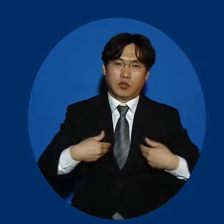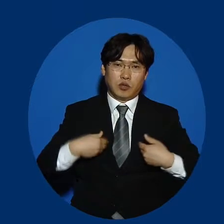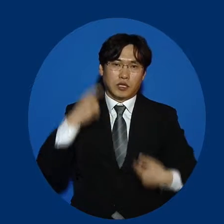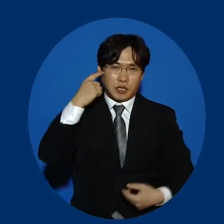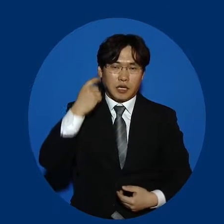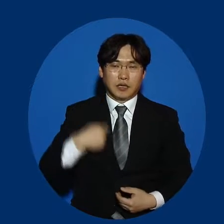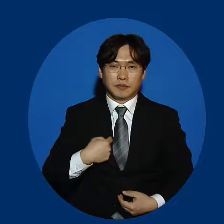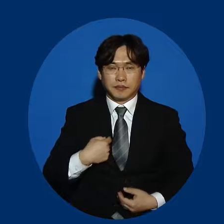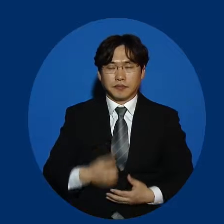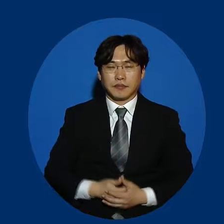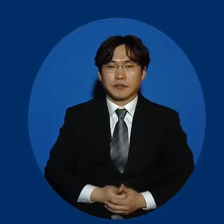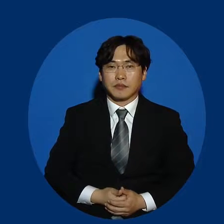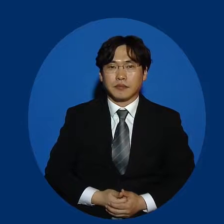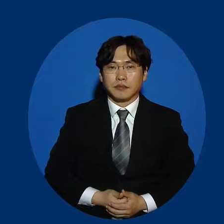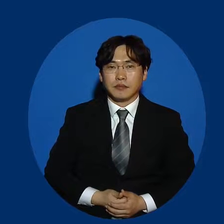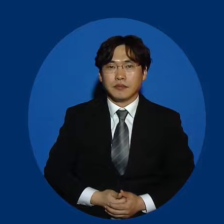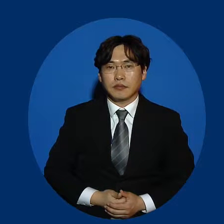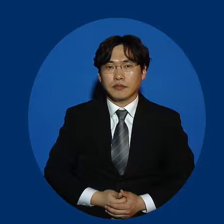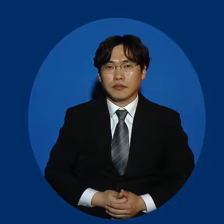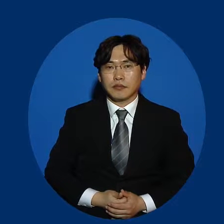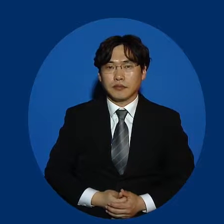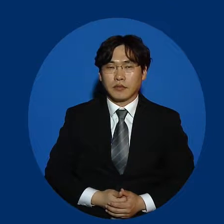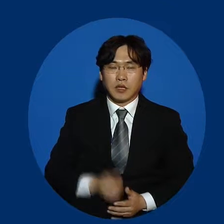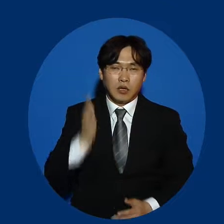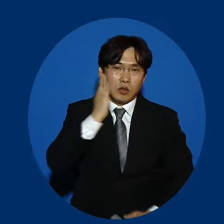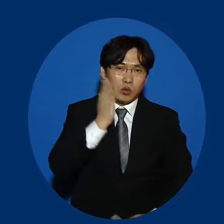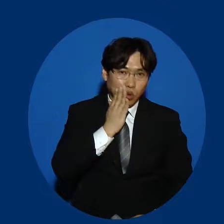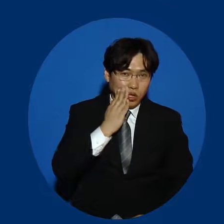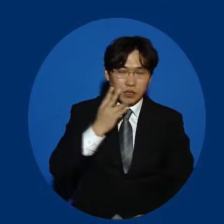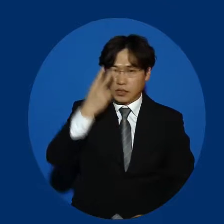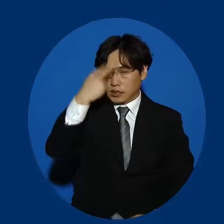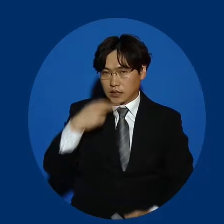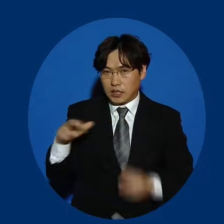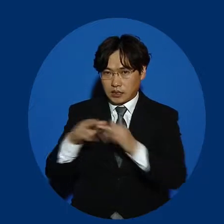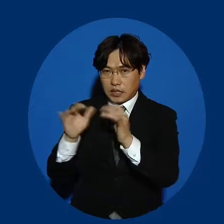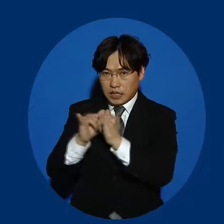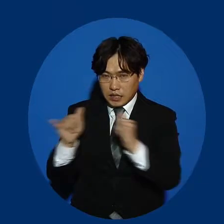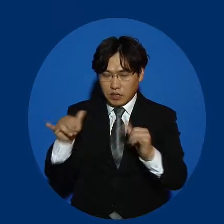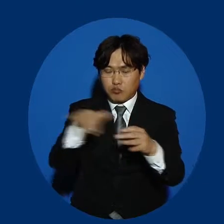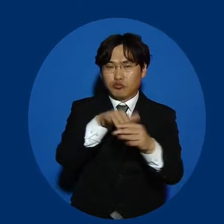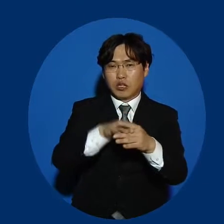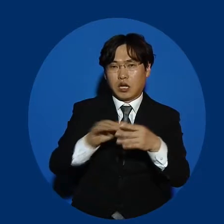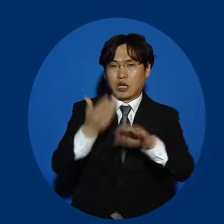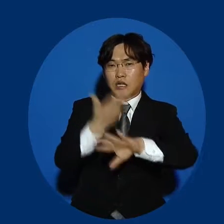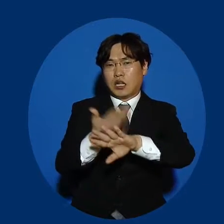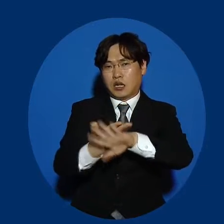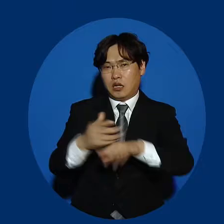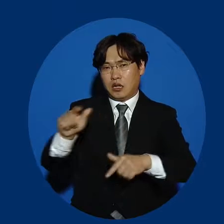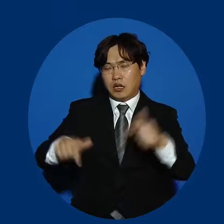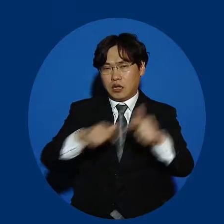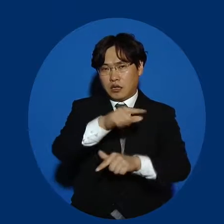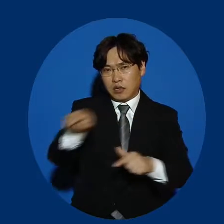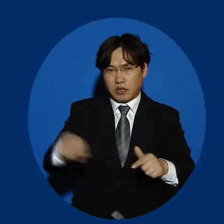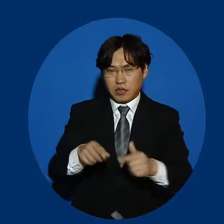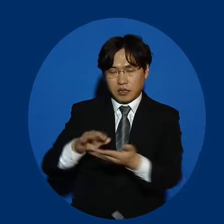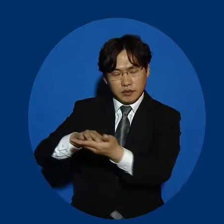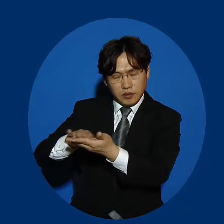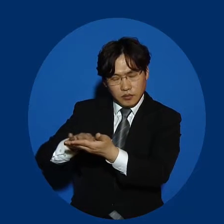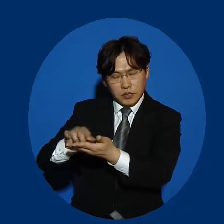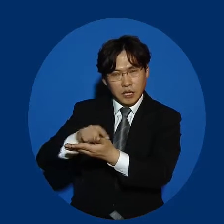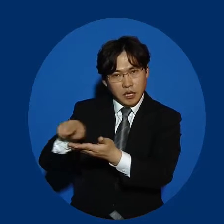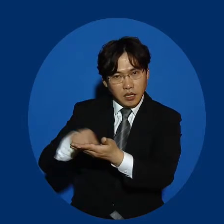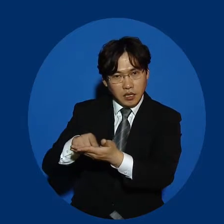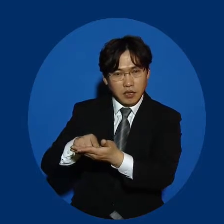그다음에 그 중요한 건 뭐냐면 우리 그 농인이라든가 시각장애인도 문화가 있거든요. 저 처음에 점자를 배웠는데